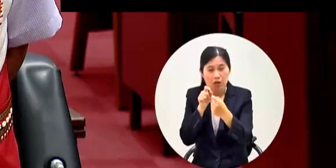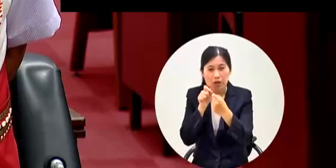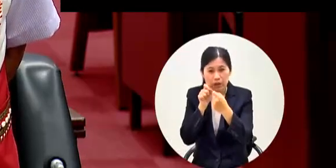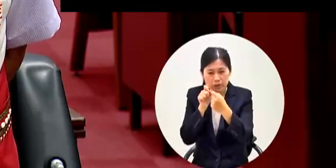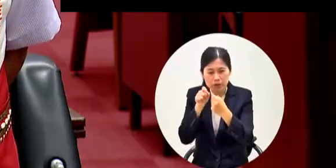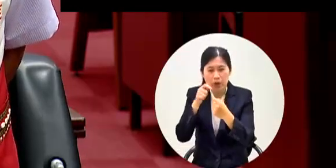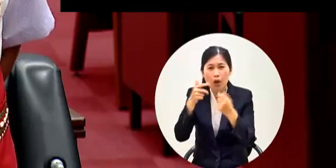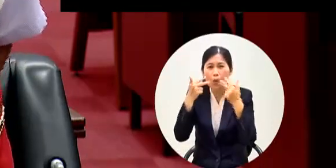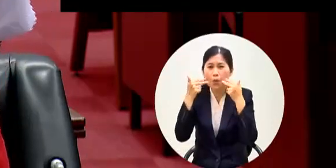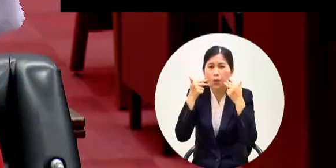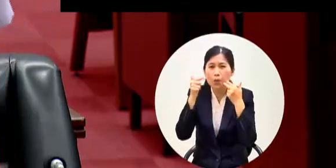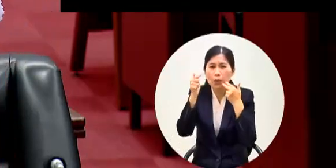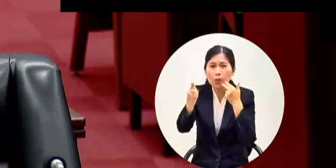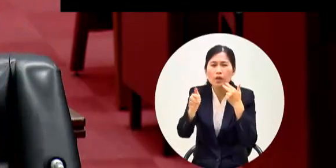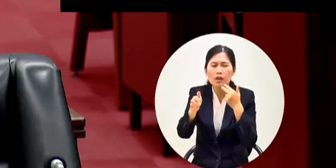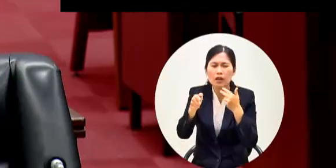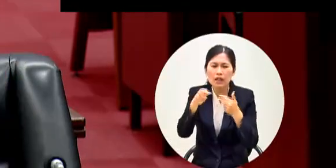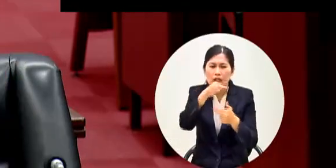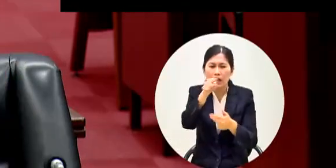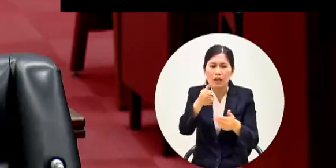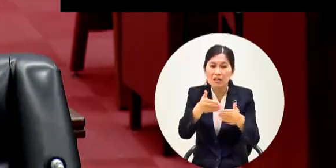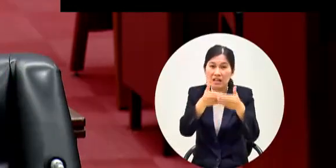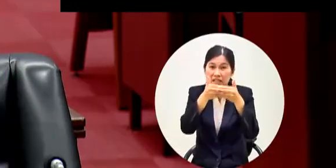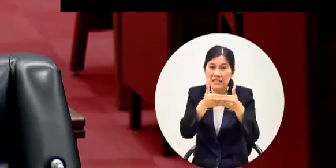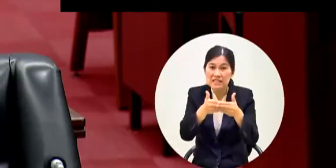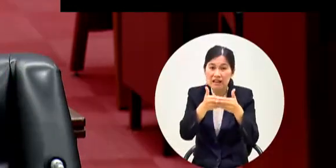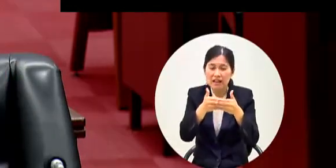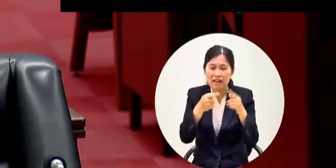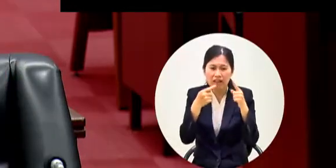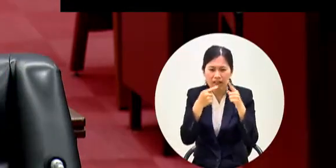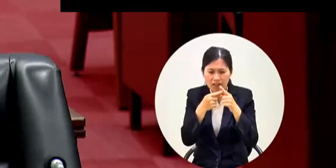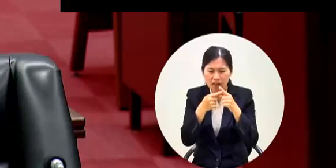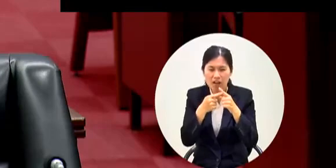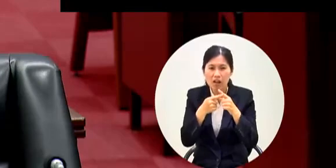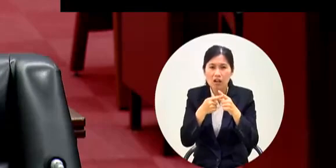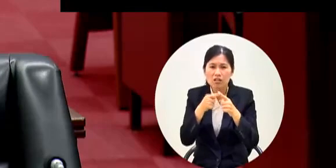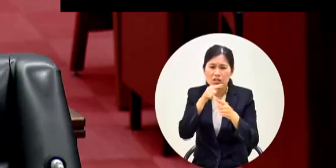国土的主人，既然那么多的限缩，